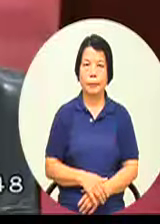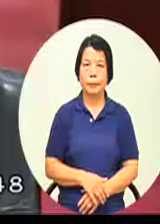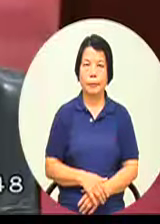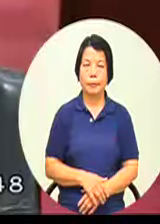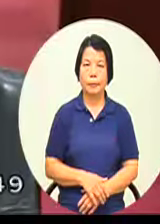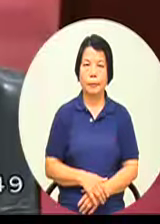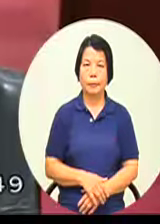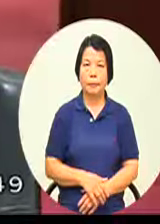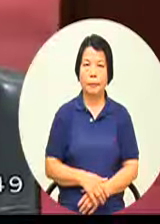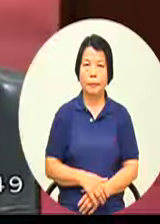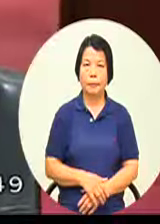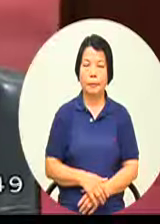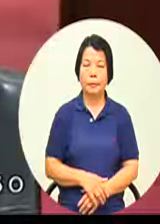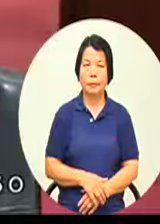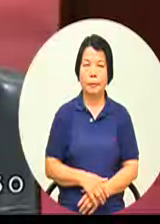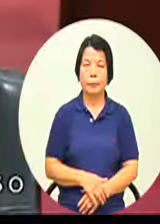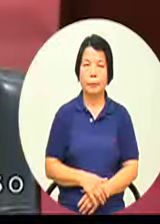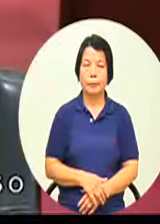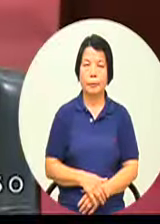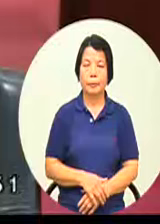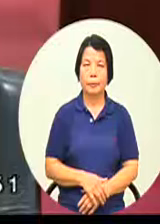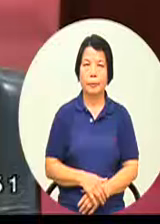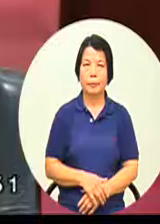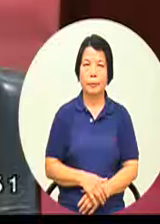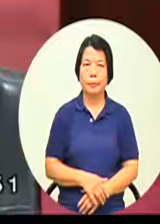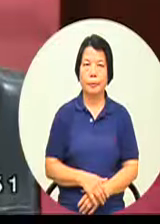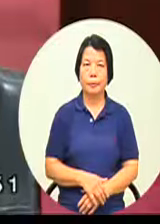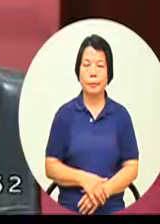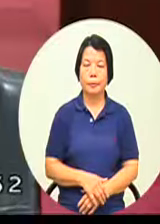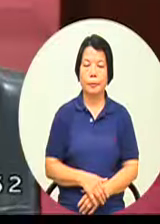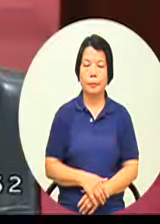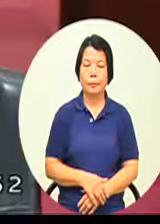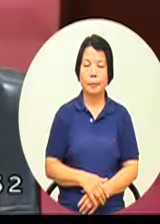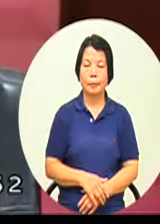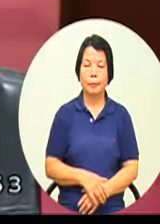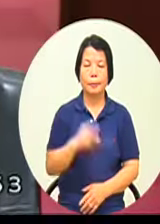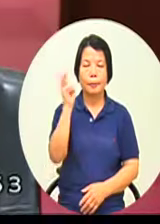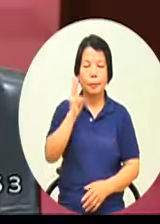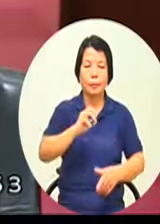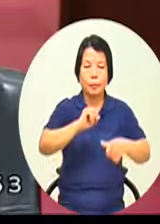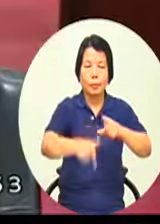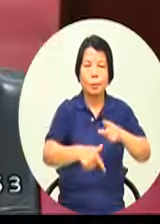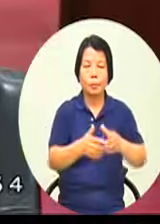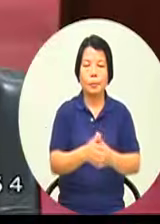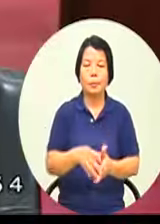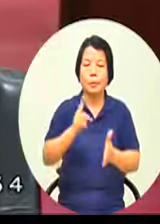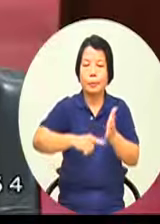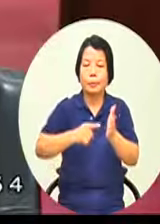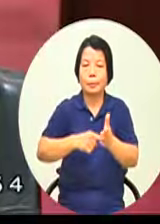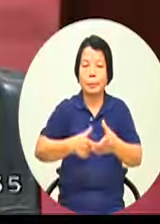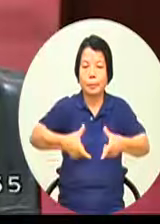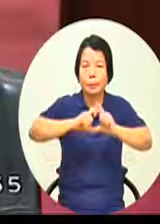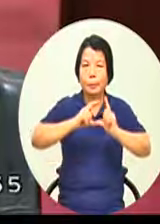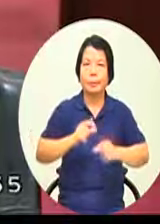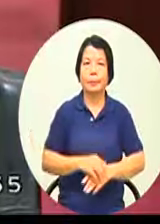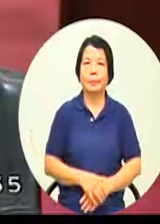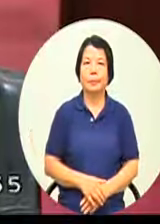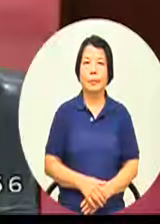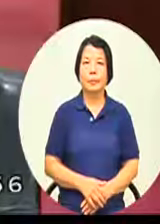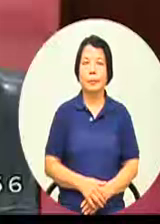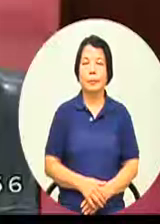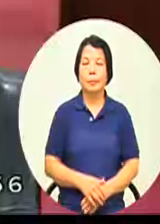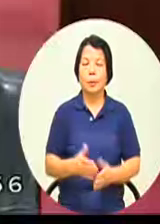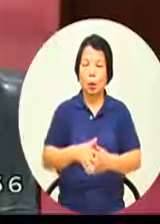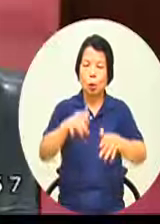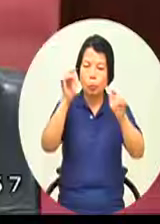迄、那个咱即个无咱迄个啥，住宅区公司的对不对吼？咱简单答复一下。包括你的项